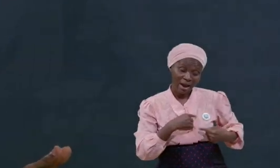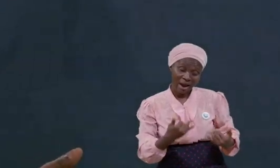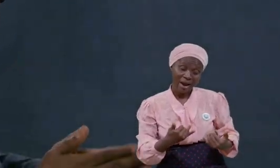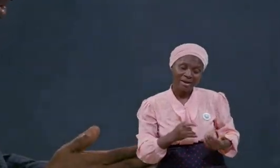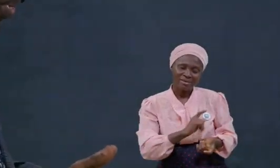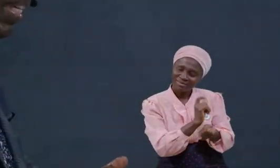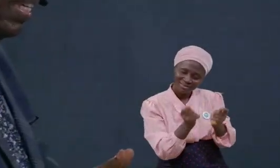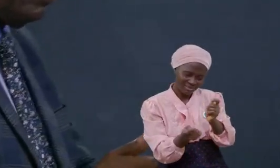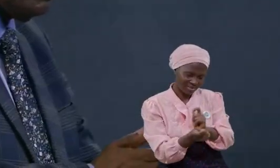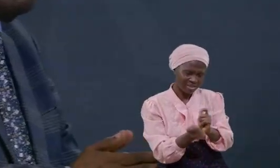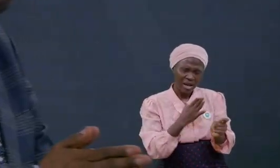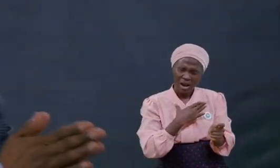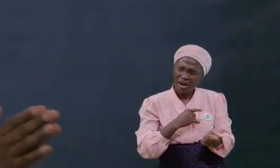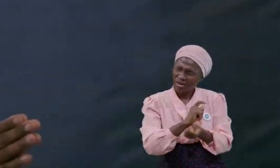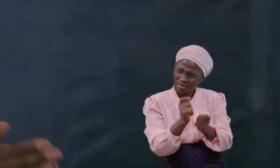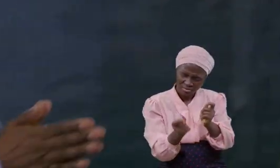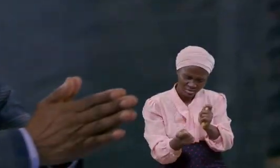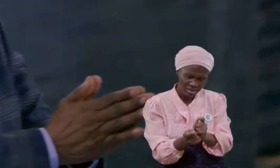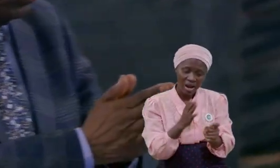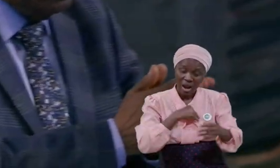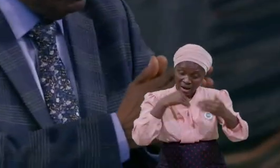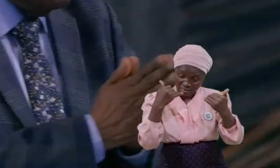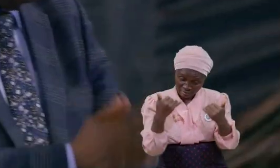Et maintenant, ils deviennent de vrais,